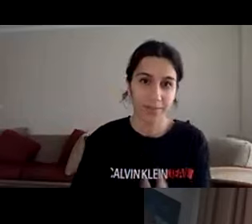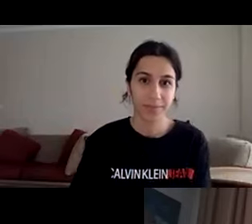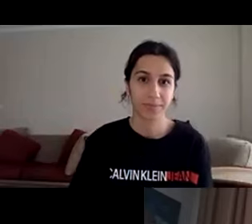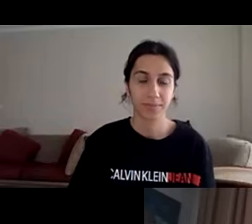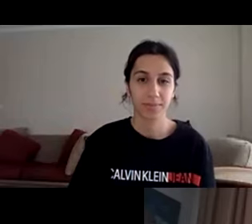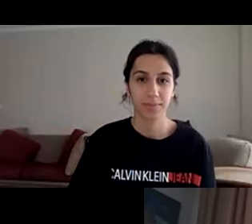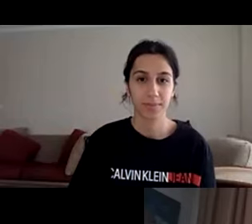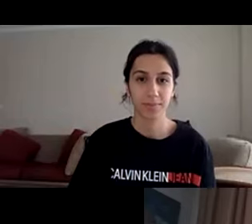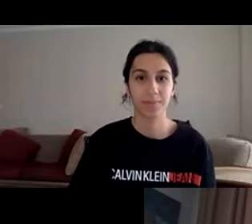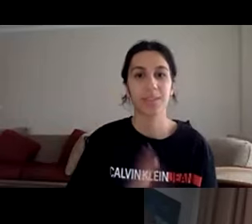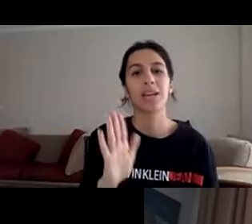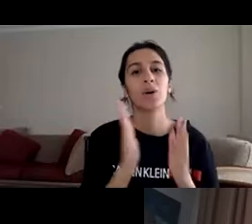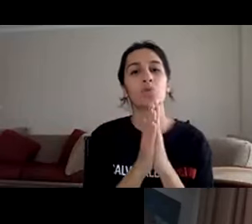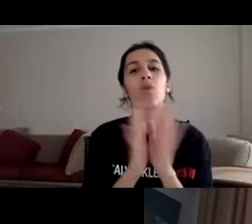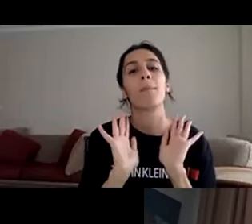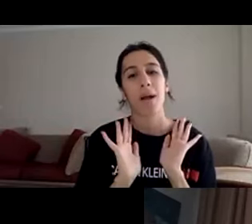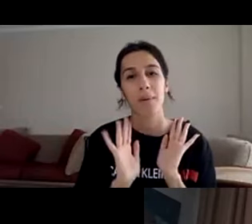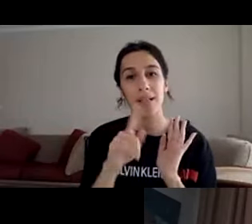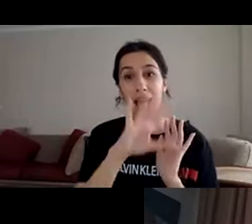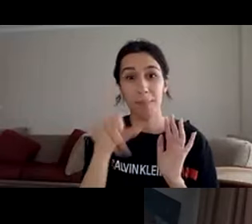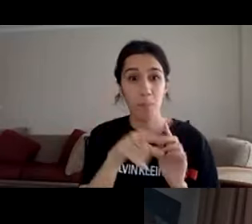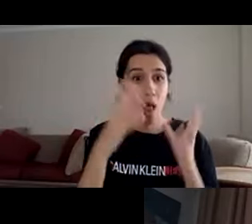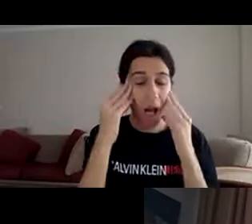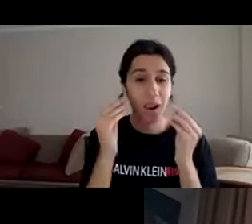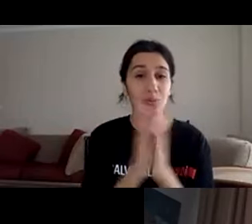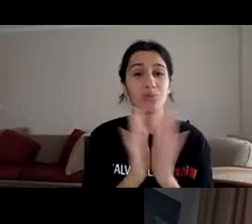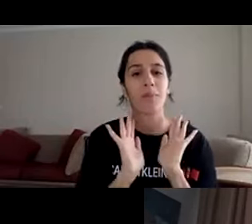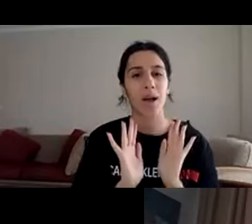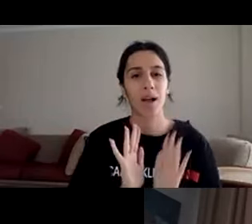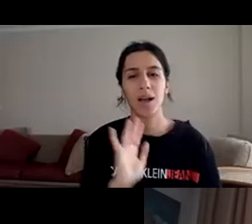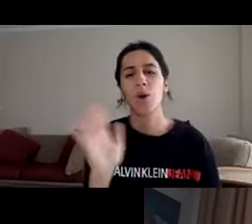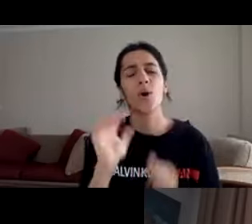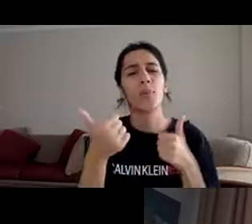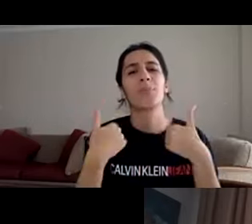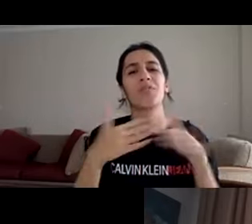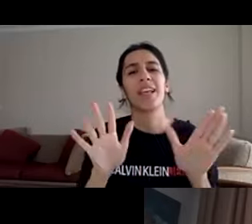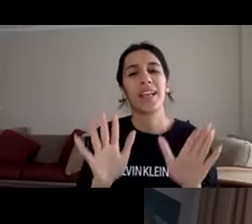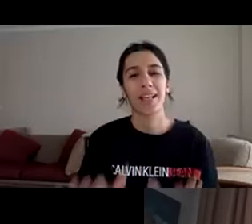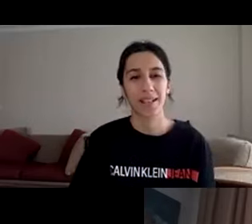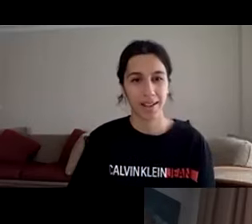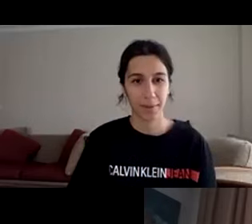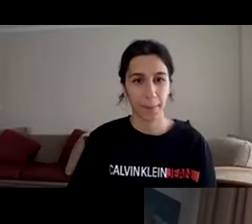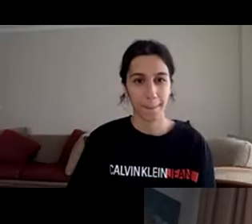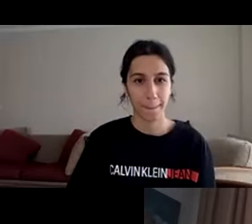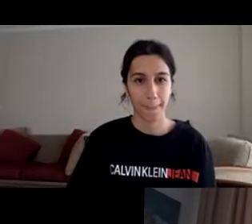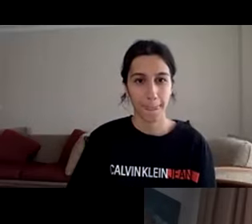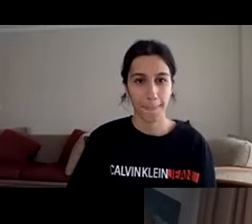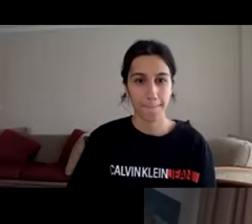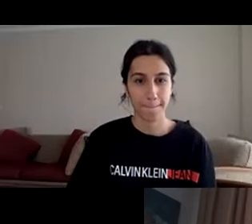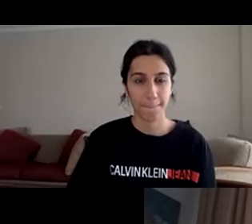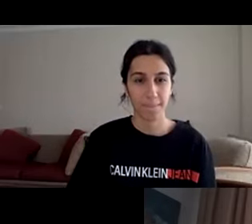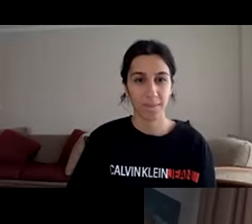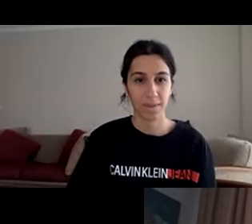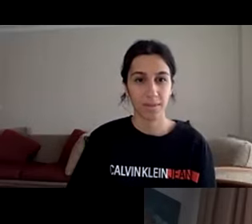Böyle gözüktüğüm için de size böyle bir şey aktardıysam da Rica ederim. Yani destek olmak hocam, için söylüyorum. Bir dekan olarak